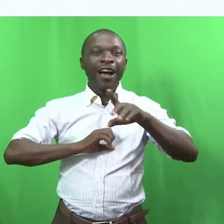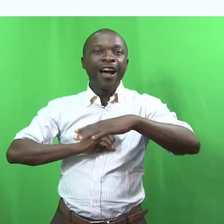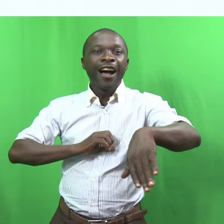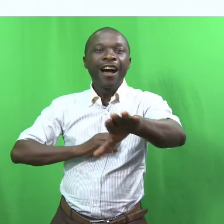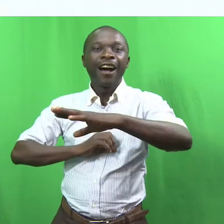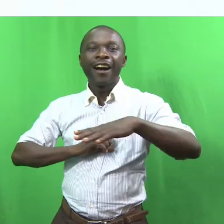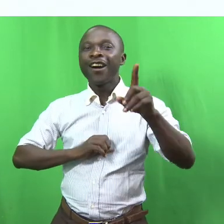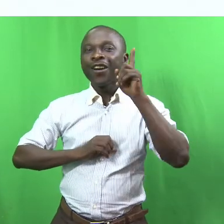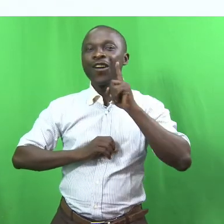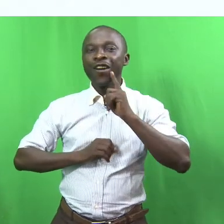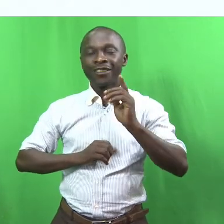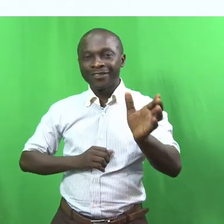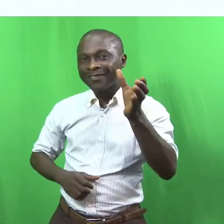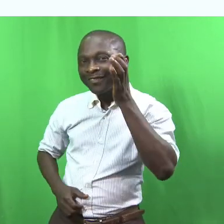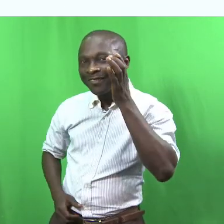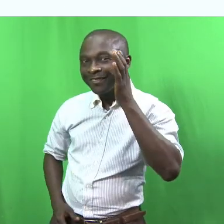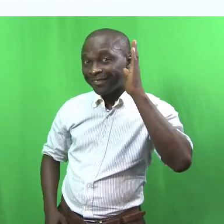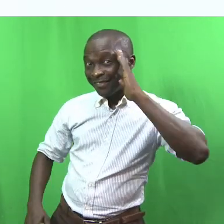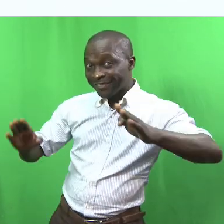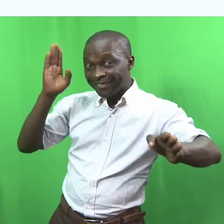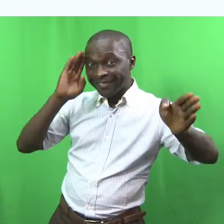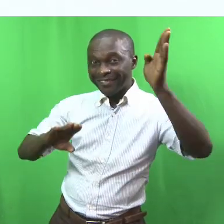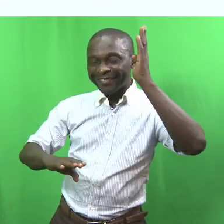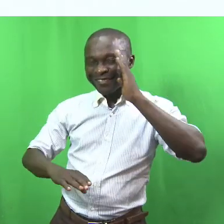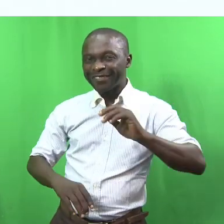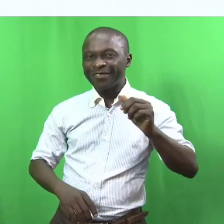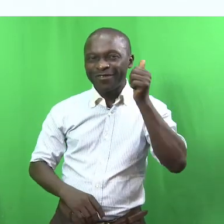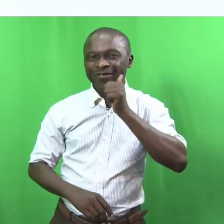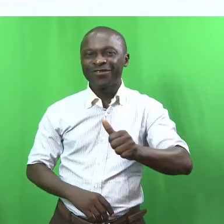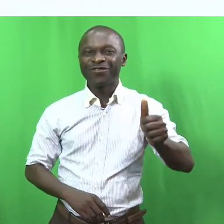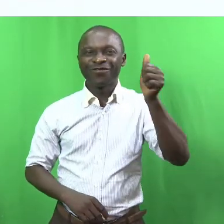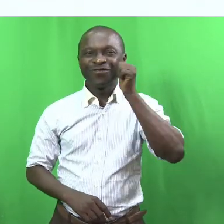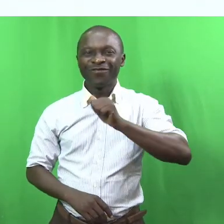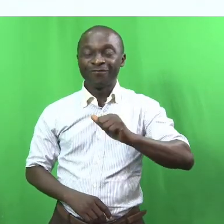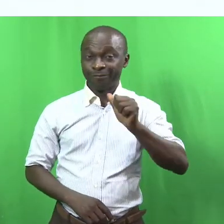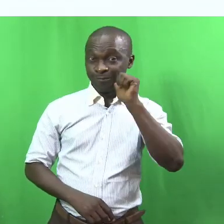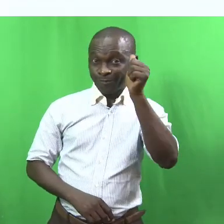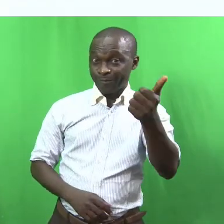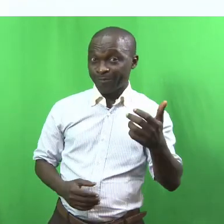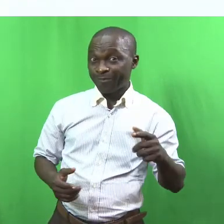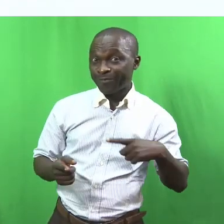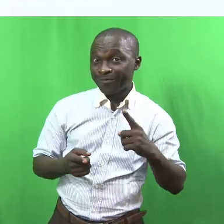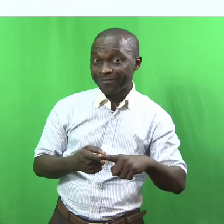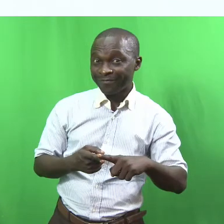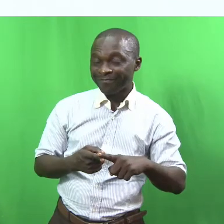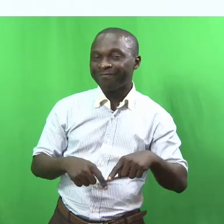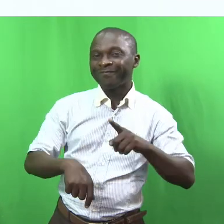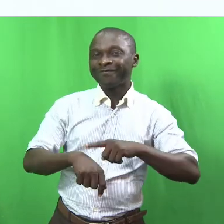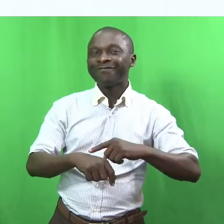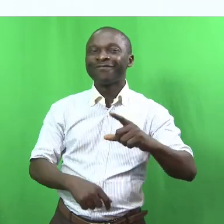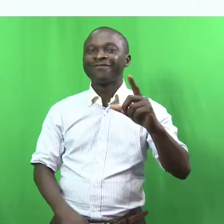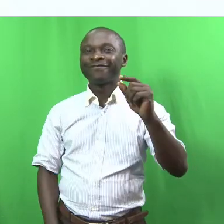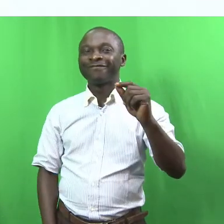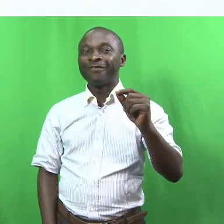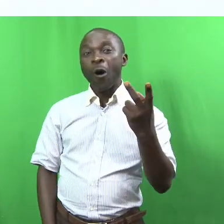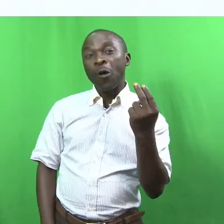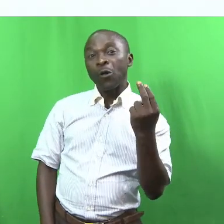de malentendants qui suit ce journal avec beaucoup d'intérêt. Retrouvons l'information quand il sera exactement